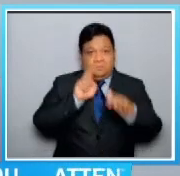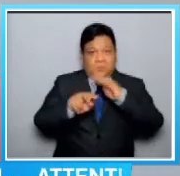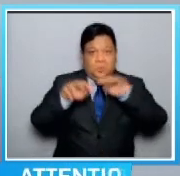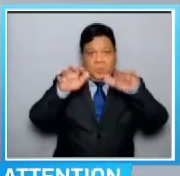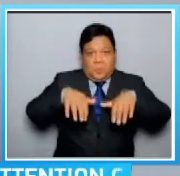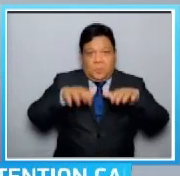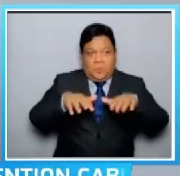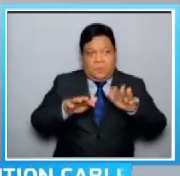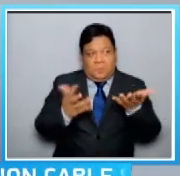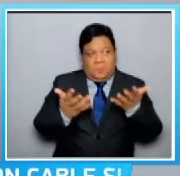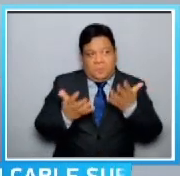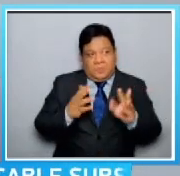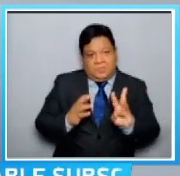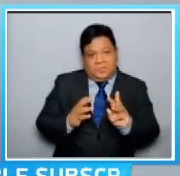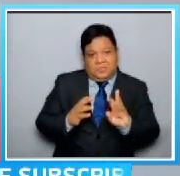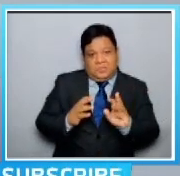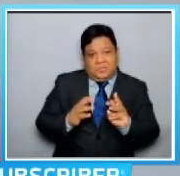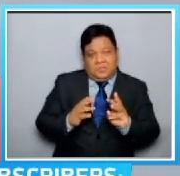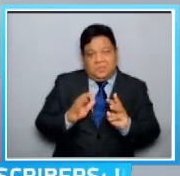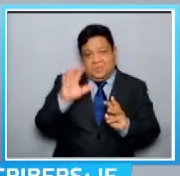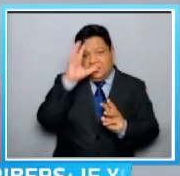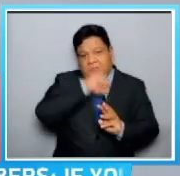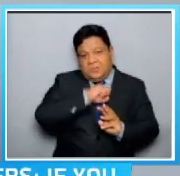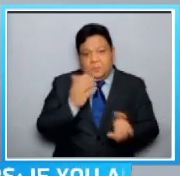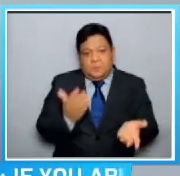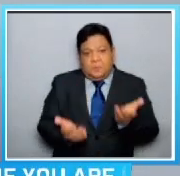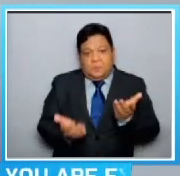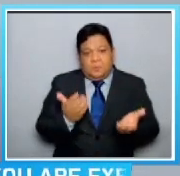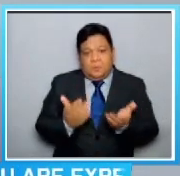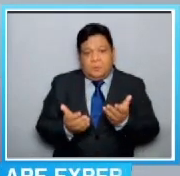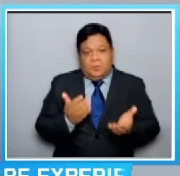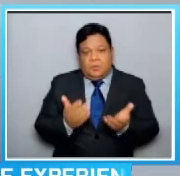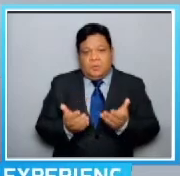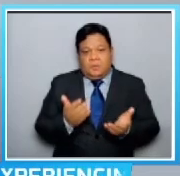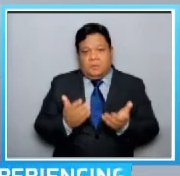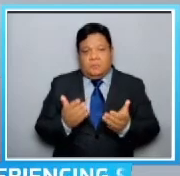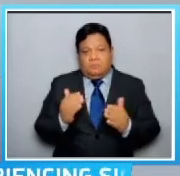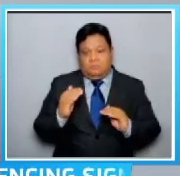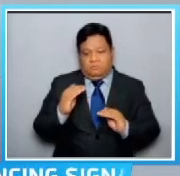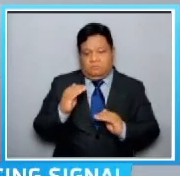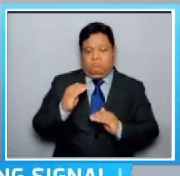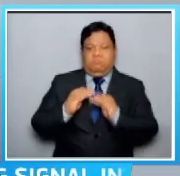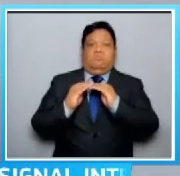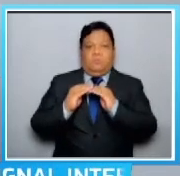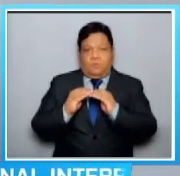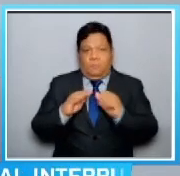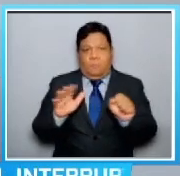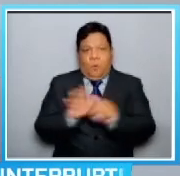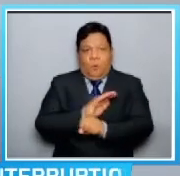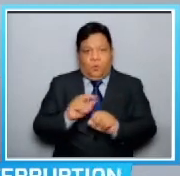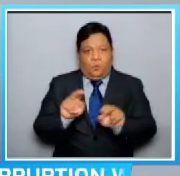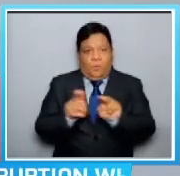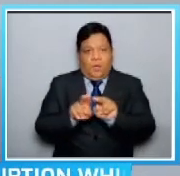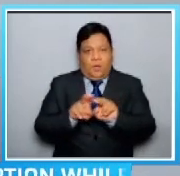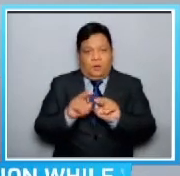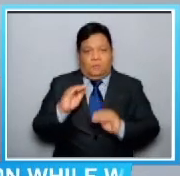ang tansya namin is aabutin niya yung normal high elevation niya. So, meron